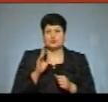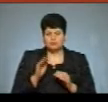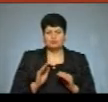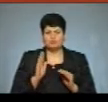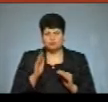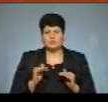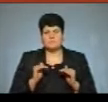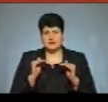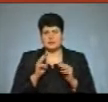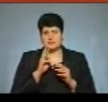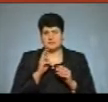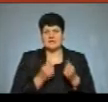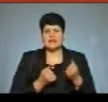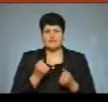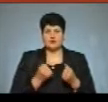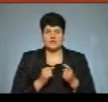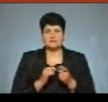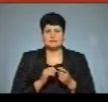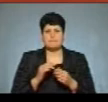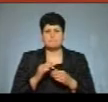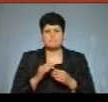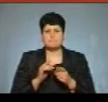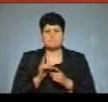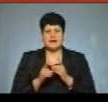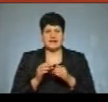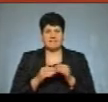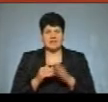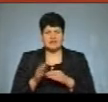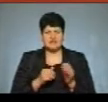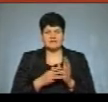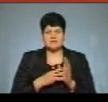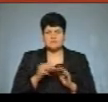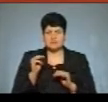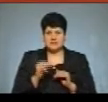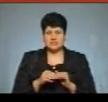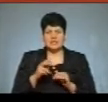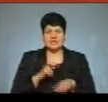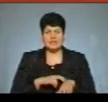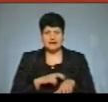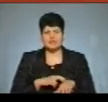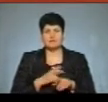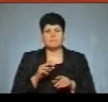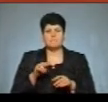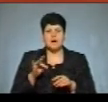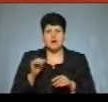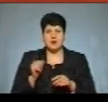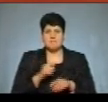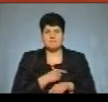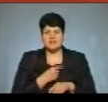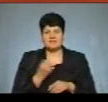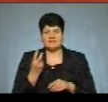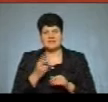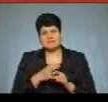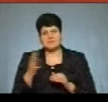піднята зарплата для водіїв з перекваліфікацією до 8 тисяч, для лікарів, фельдшерів, парамедиків 12 і